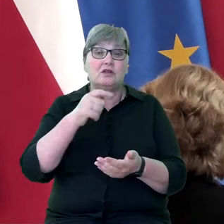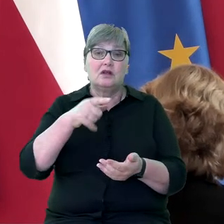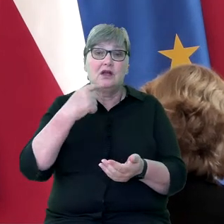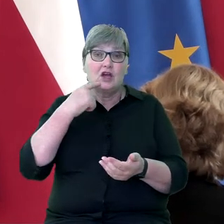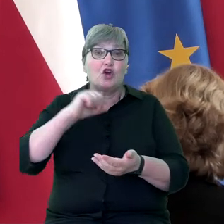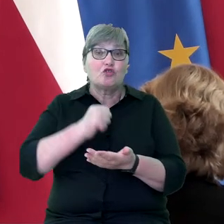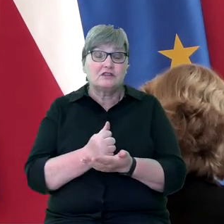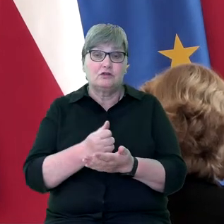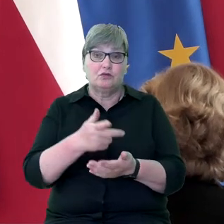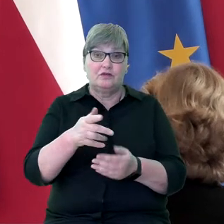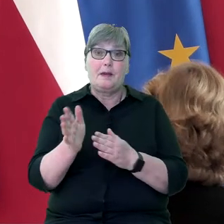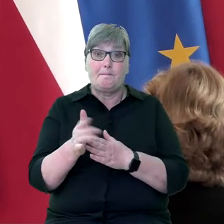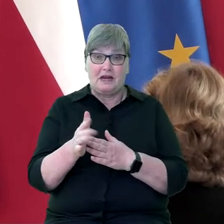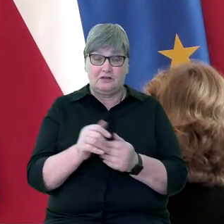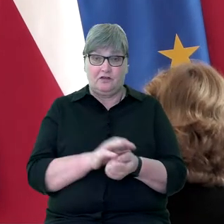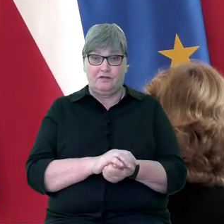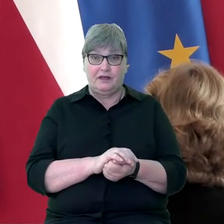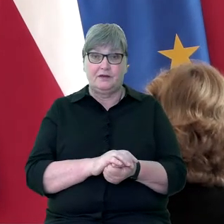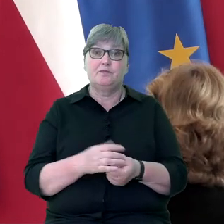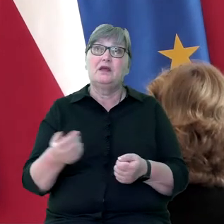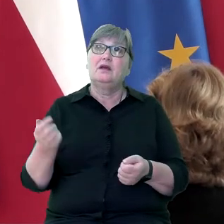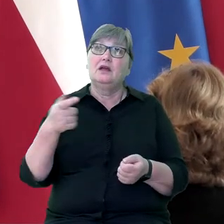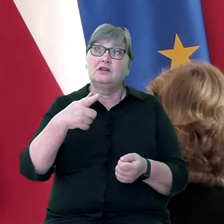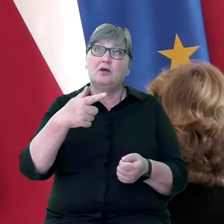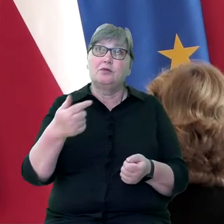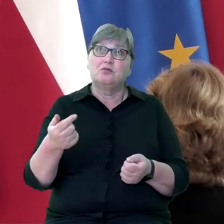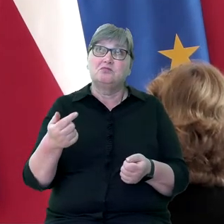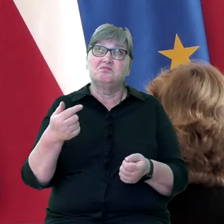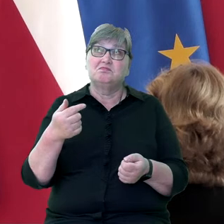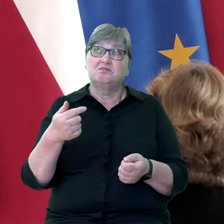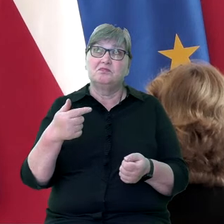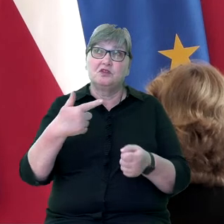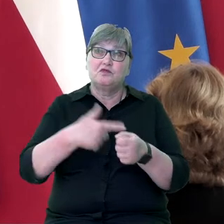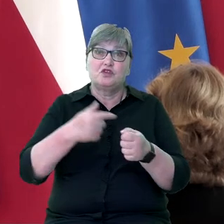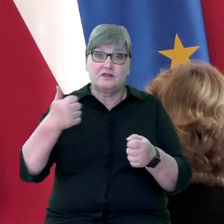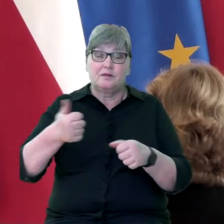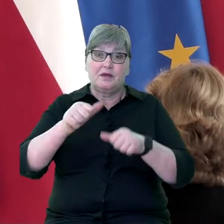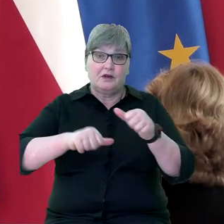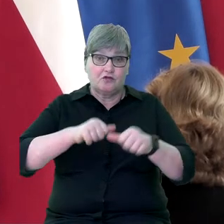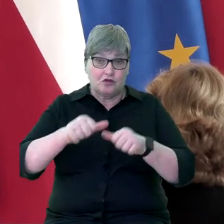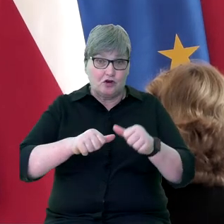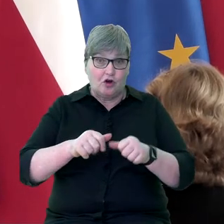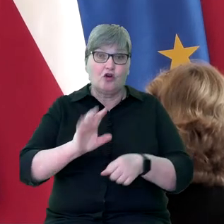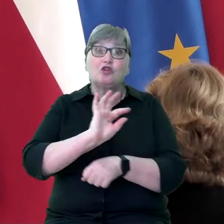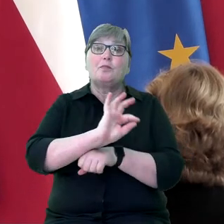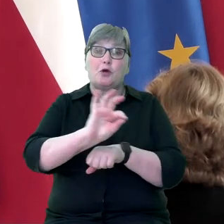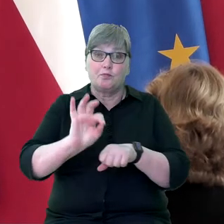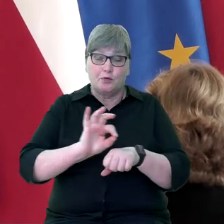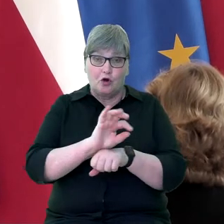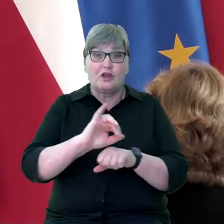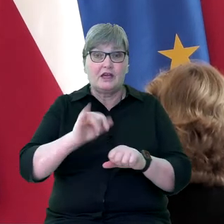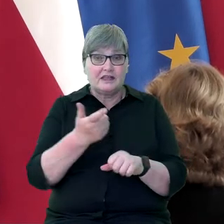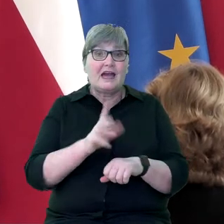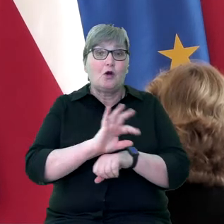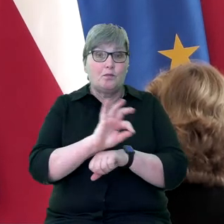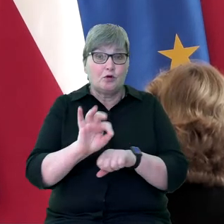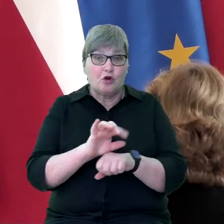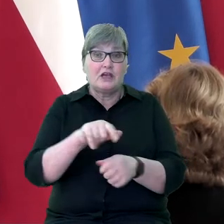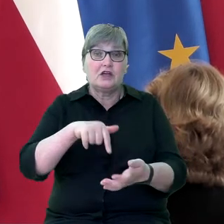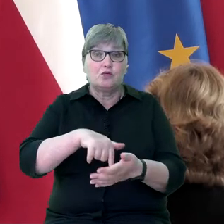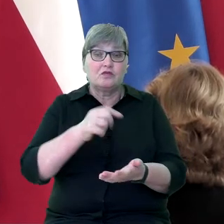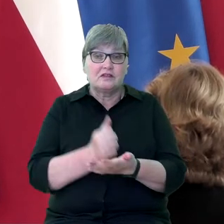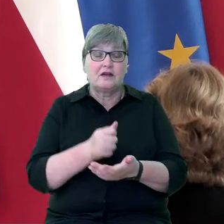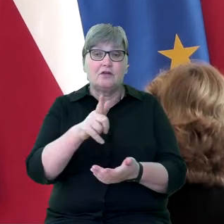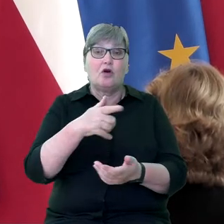Sejmu 31 stycznia 1921 roku jako projekt ustawy o państwowej służbie cywilnej.